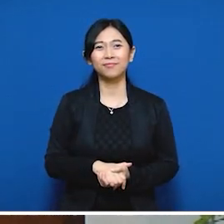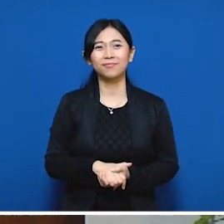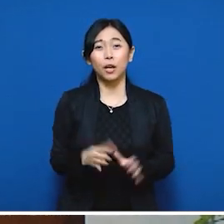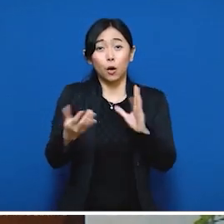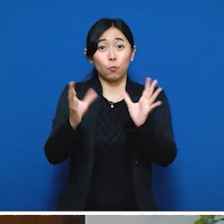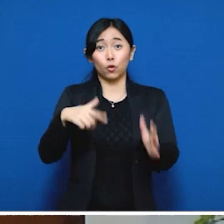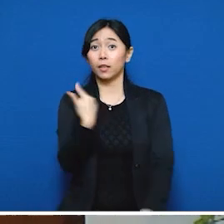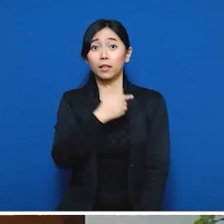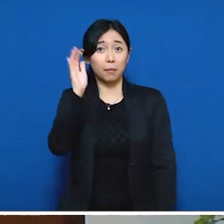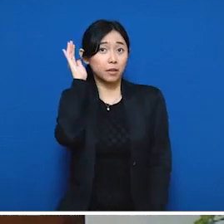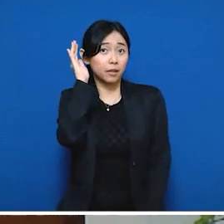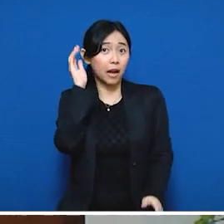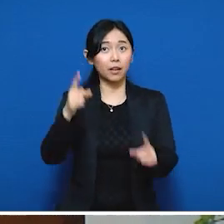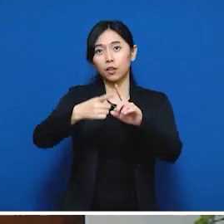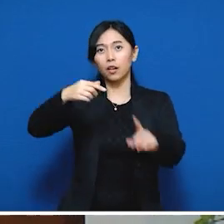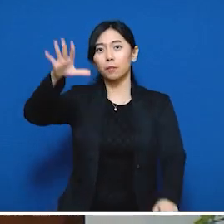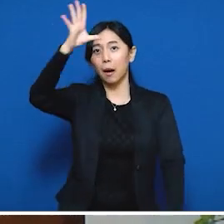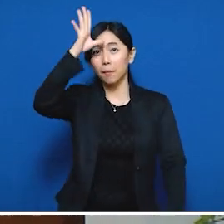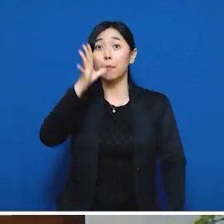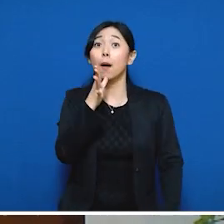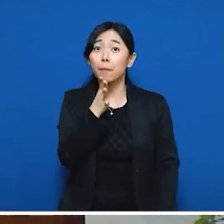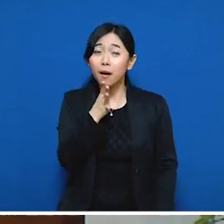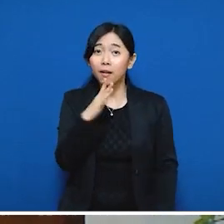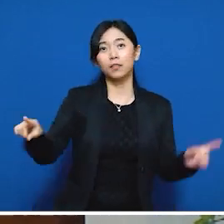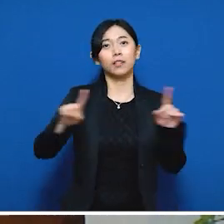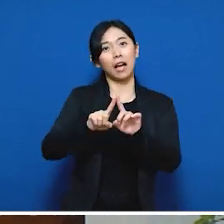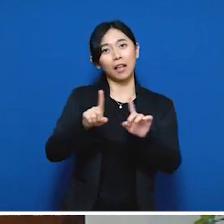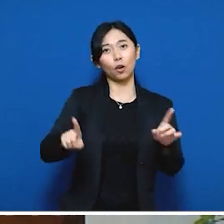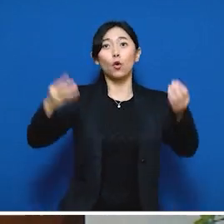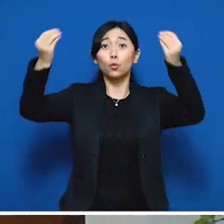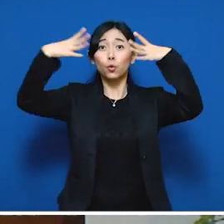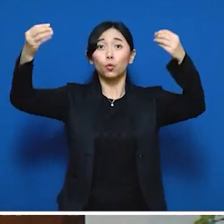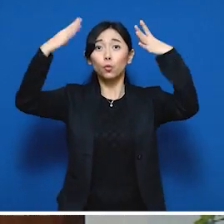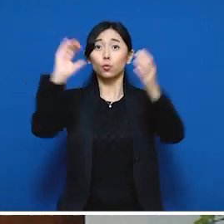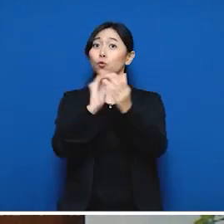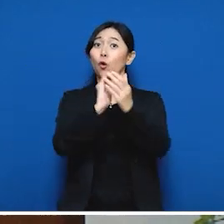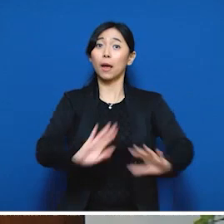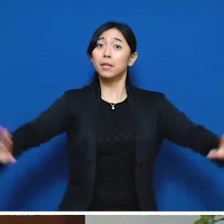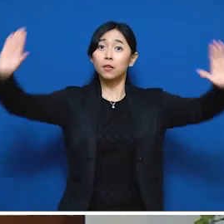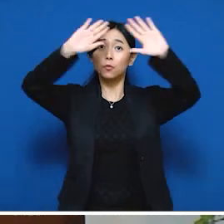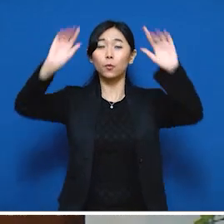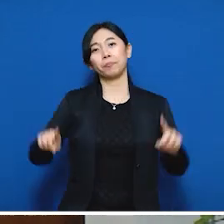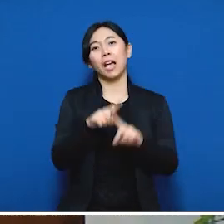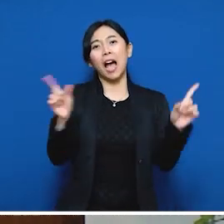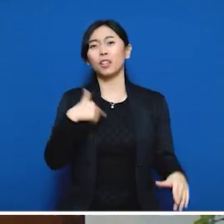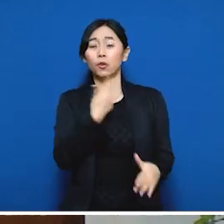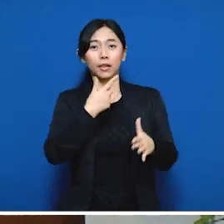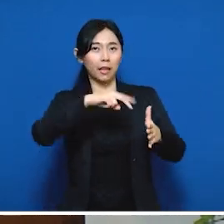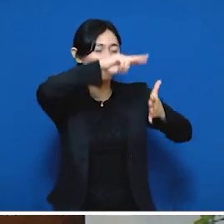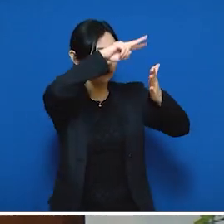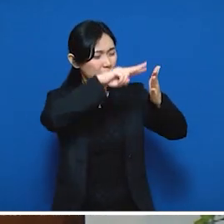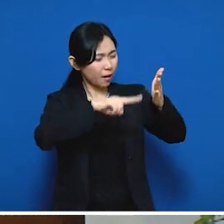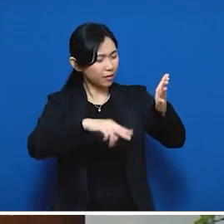Mungkin kita mendengar dari orang tua, mungkin kita mendengar dari guru-guru sekolah minggu, mungkin kita membaca